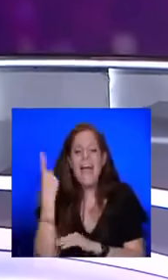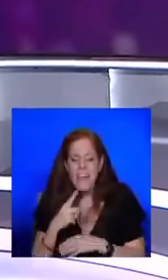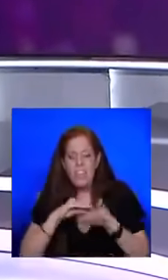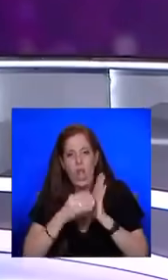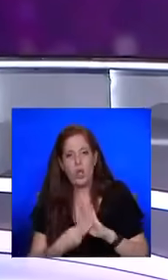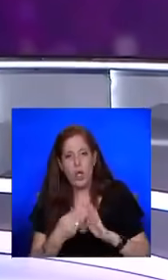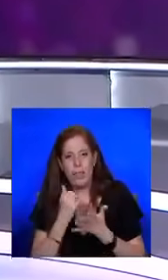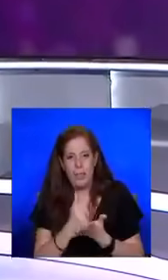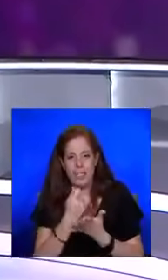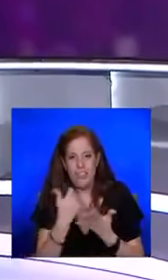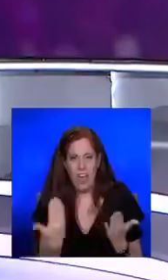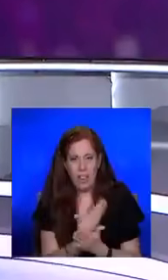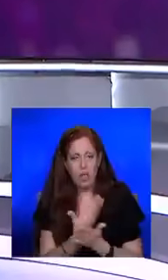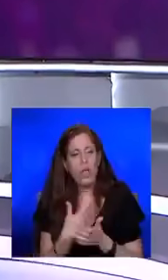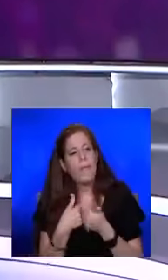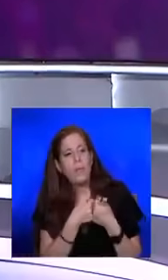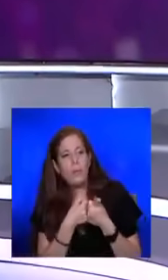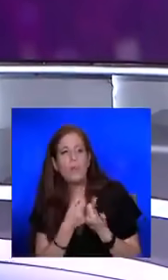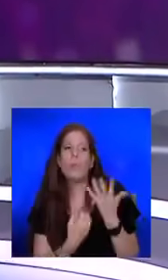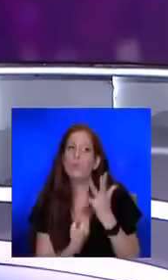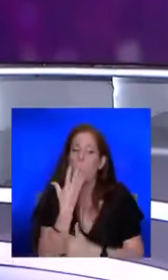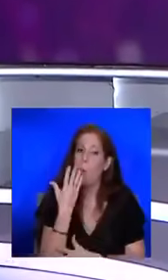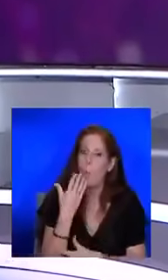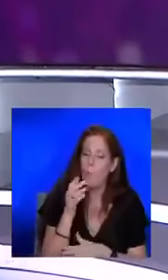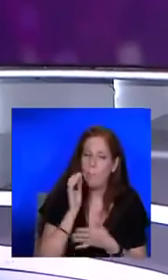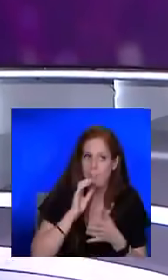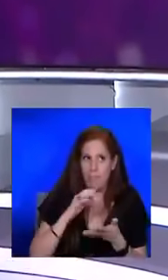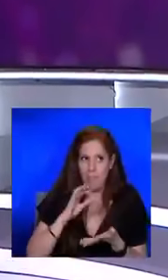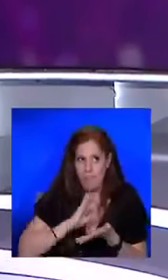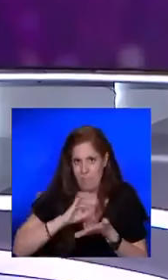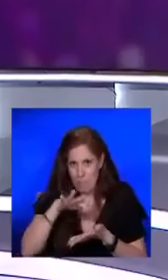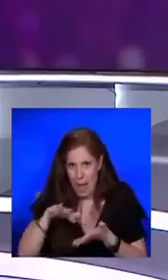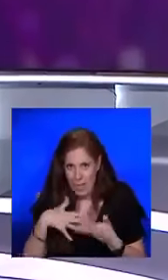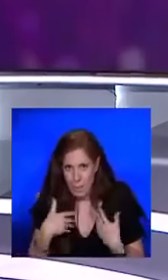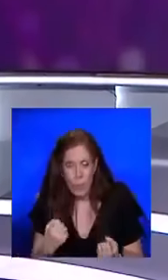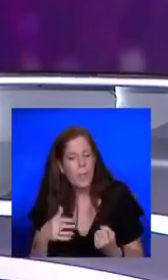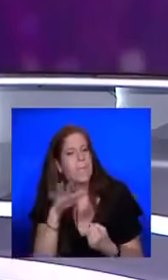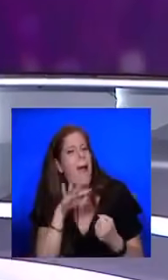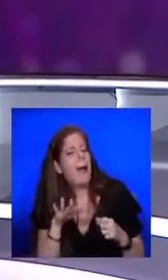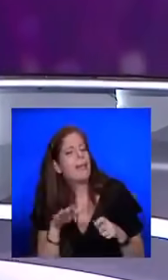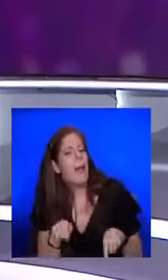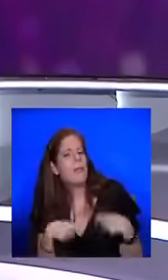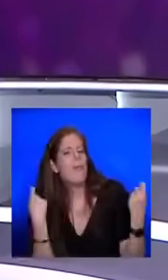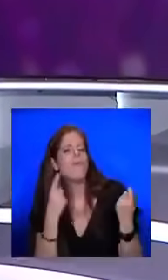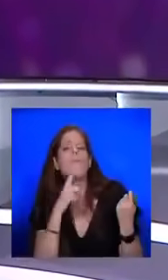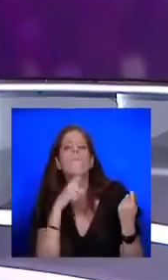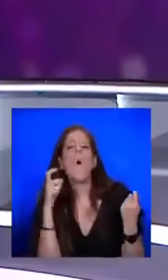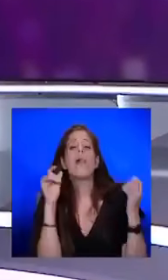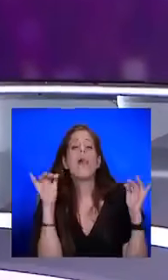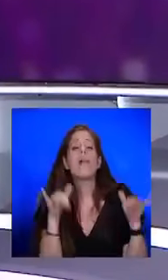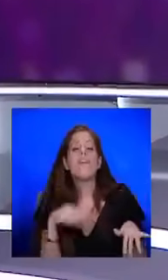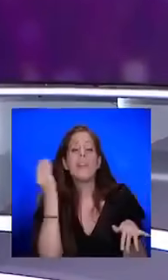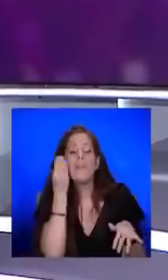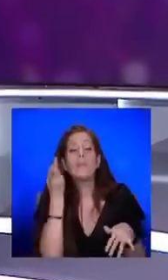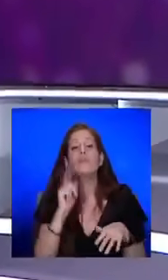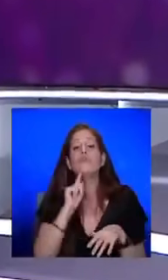חדש. הם התמודדו שם עם שיקום משרד הבריאות אחרי שנת קורונה, עם מערכת החינוך ומאות אלפי תלמידים שישבו שנה בבית, ותוך